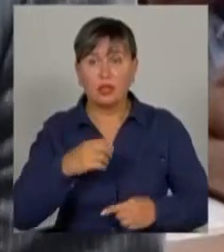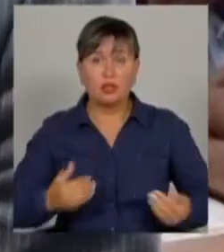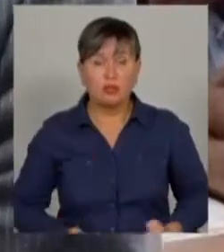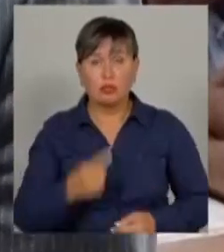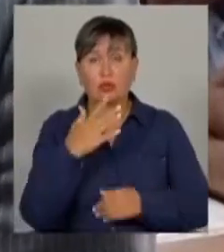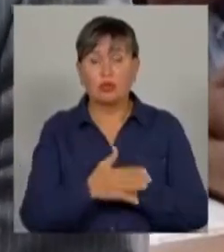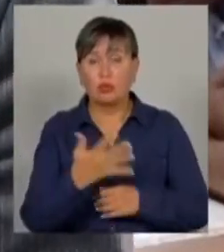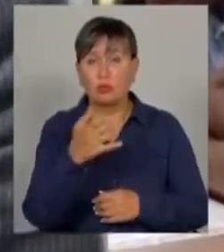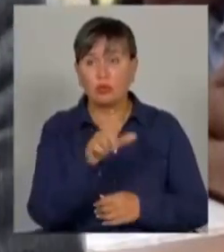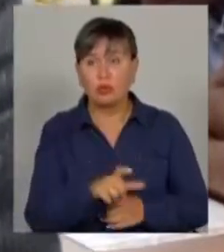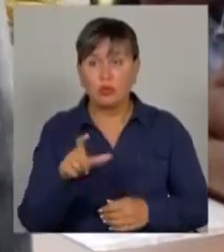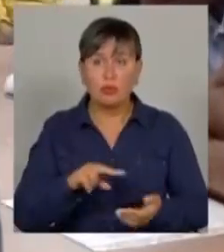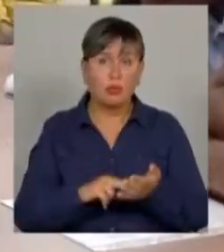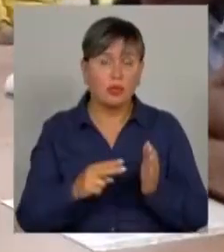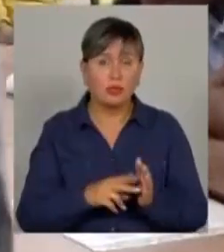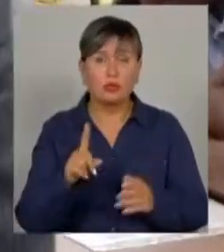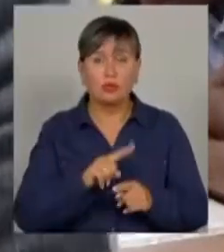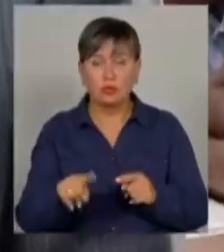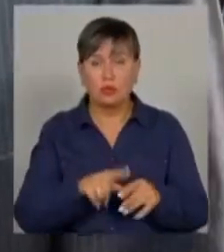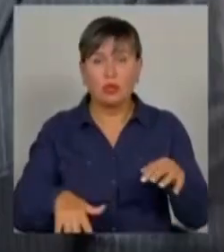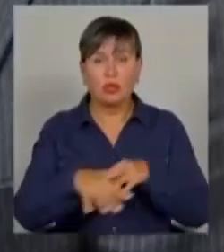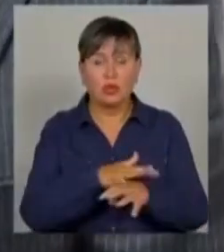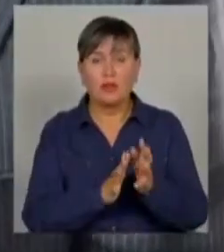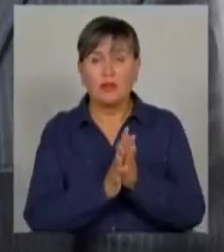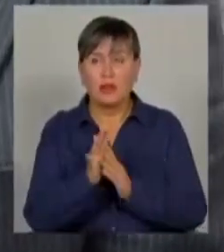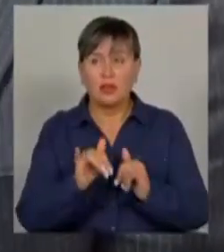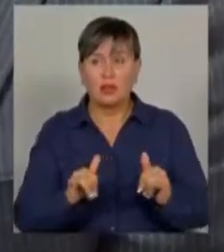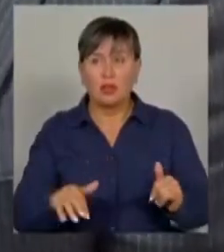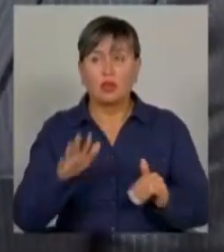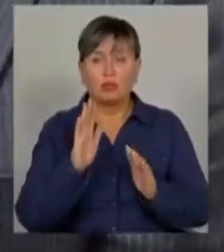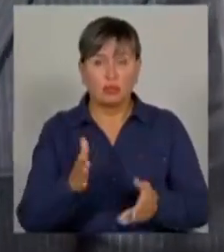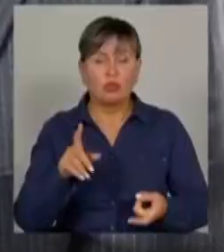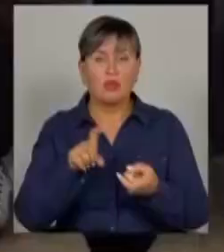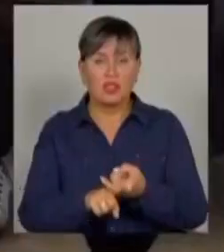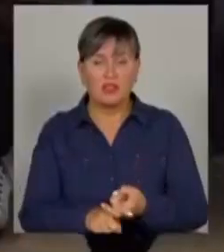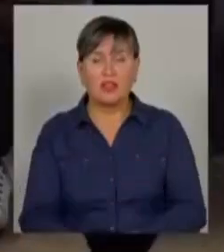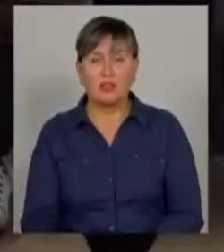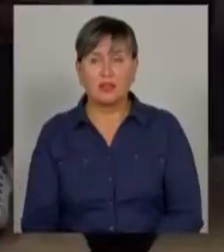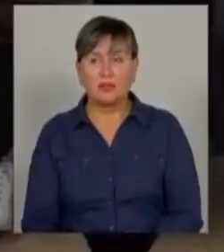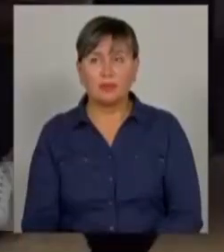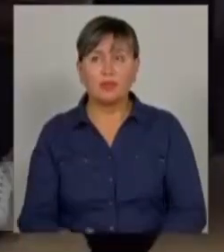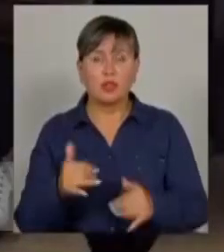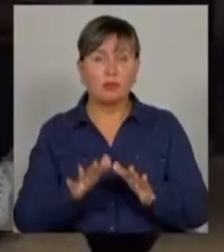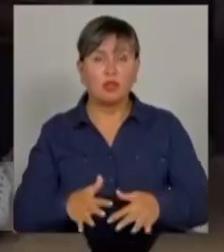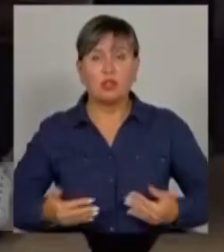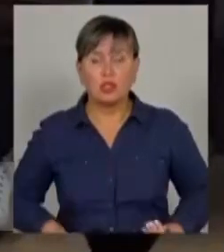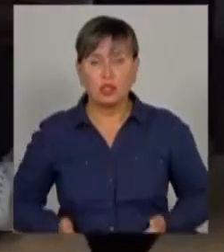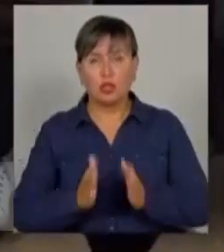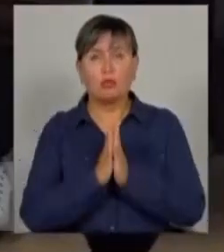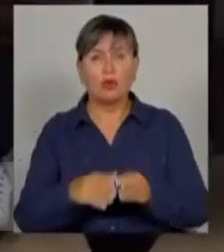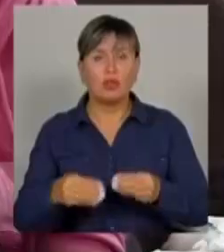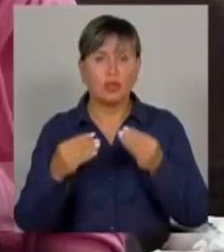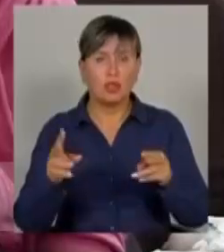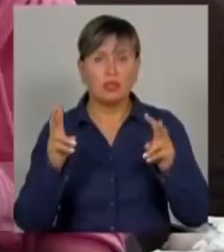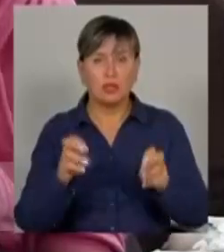порядка 500 человек. Планируется, что скоро население вырастет. Мы будем с ними на связи. Сейчас местные жители просят дать им